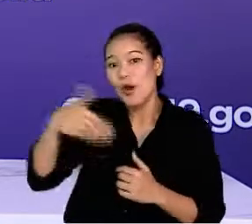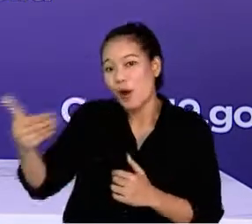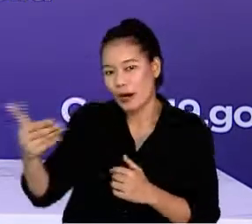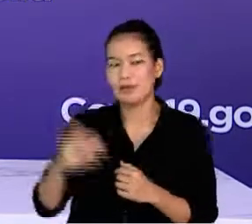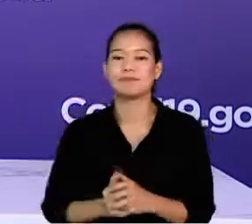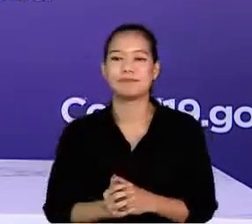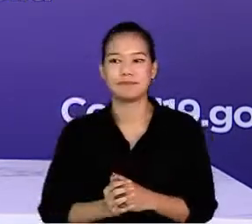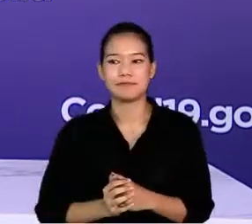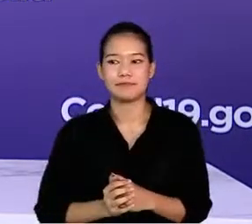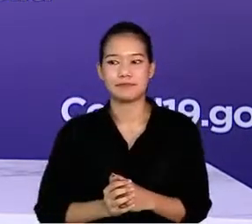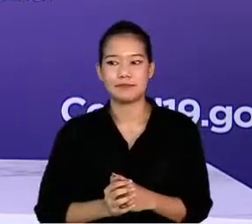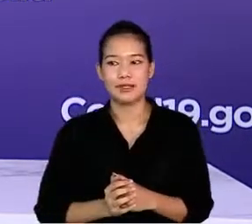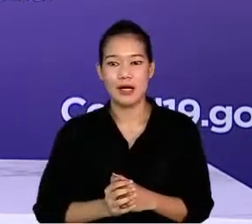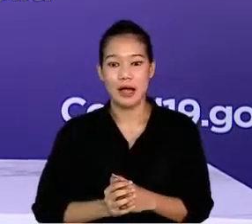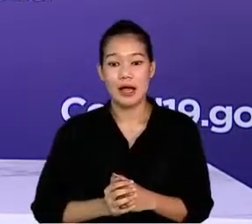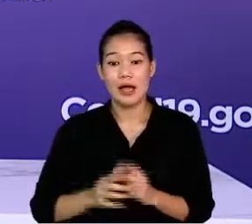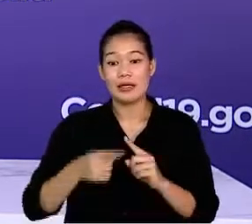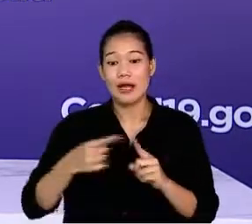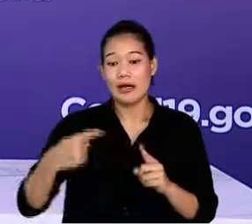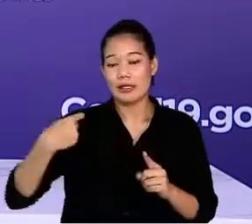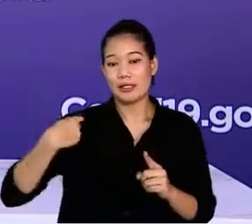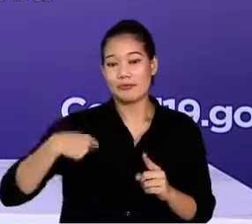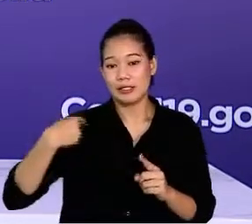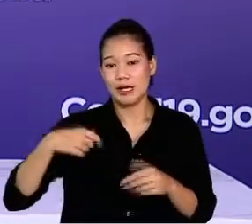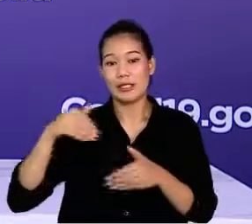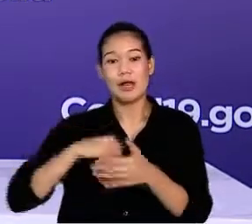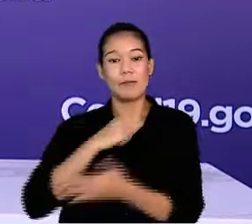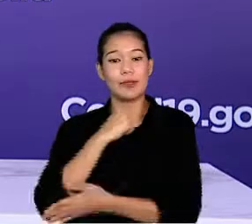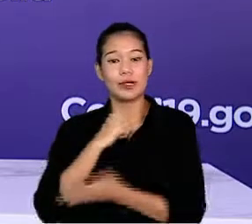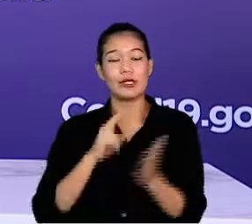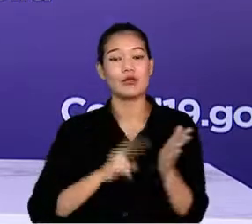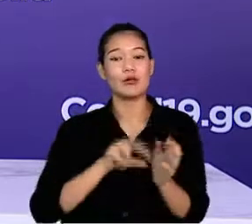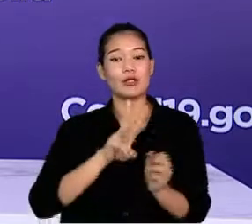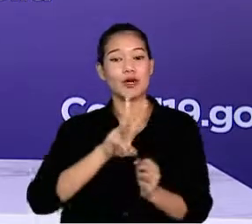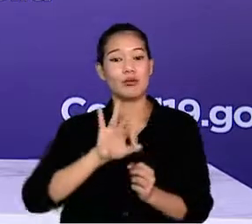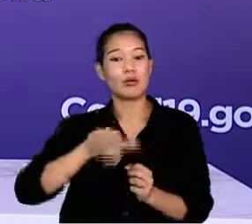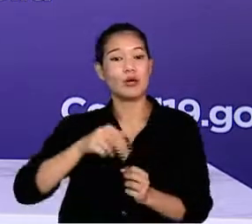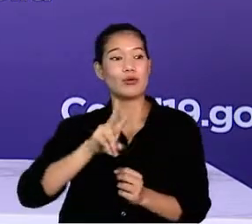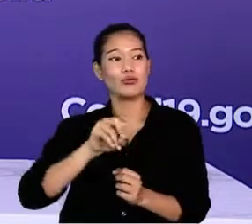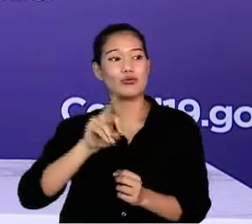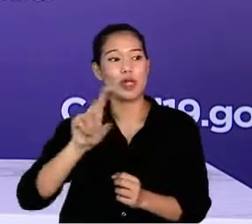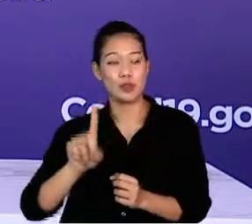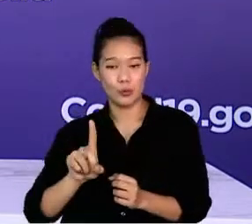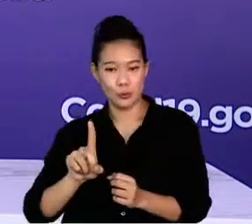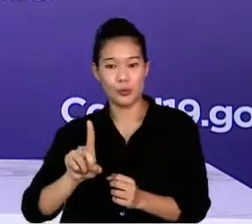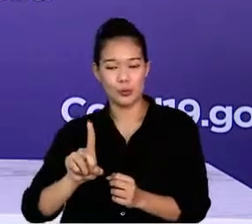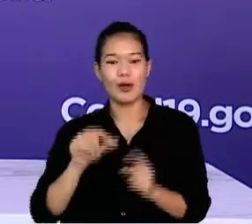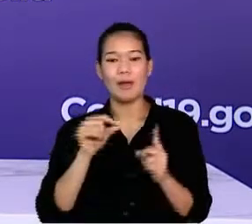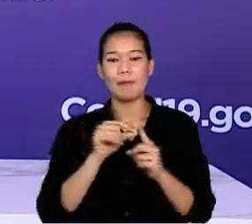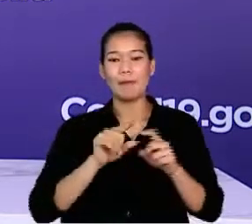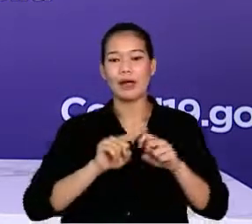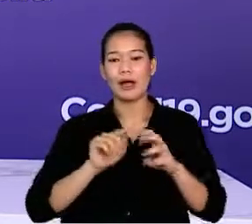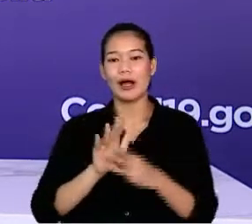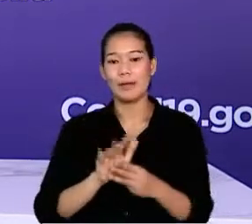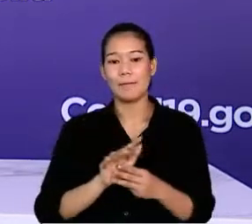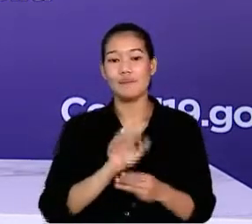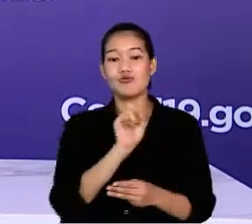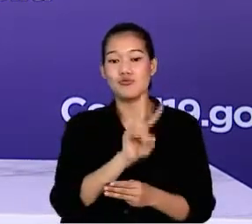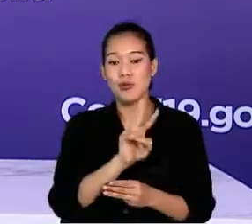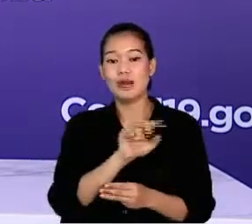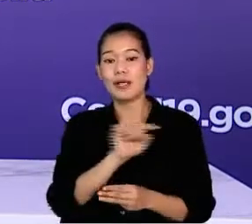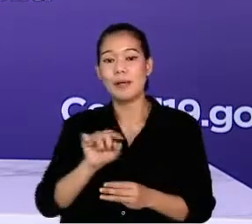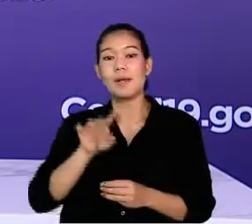berdasarkan instruksi Menteri Dalam Negeri Nomor 30 tahun 2021 bpkm level